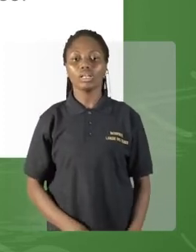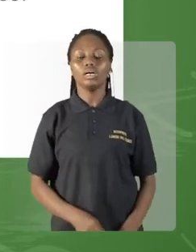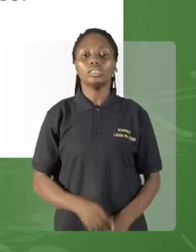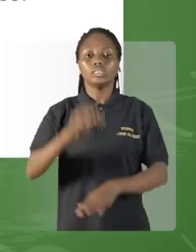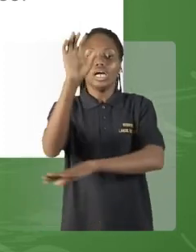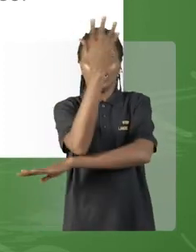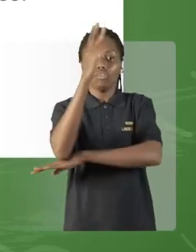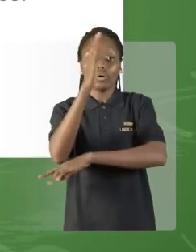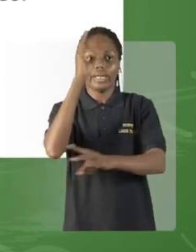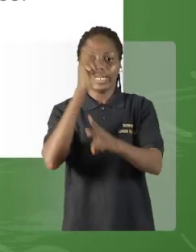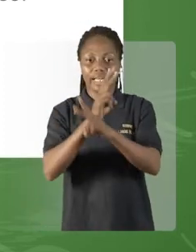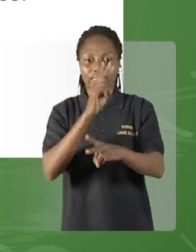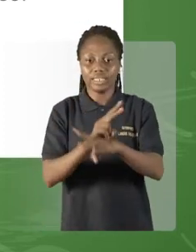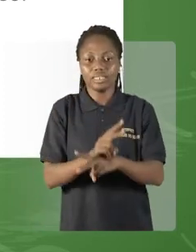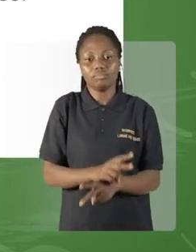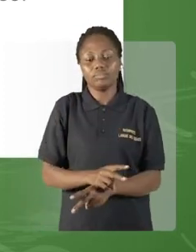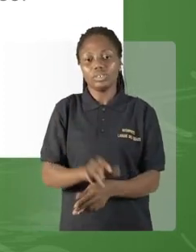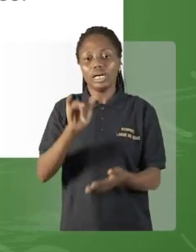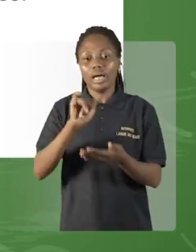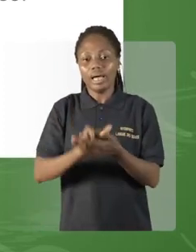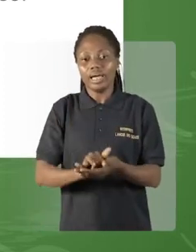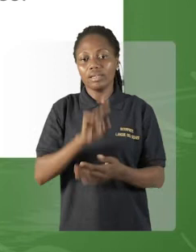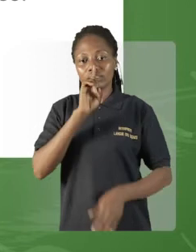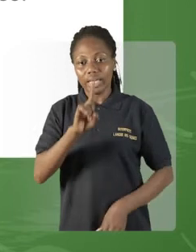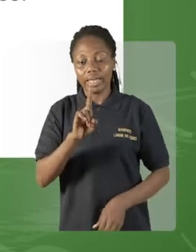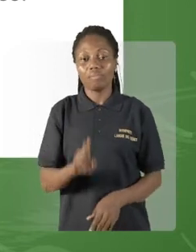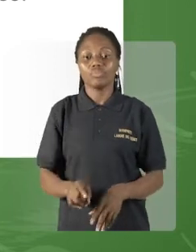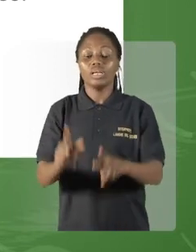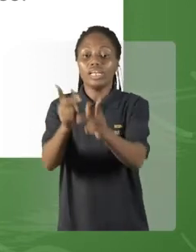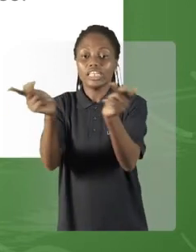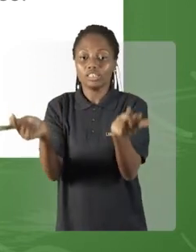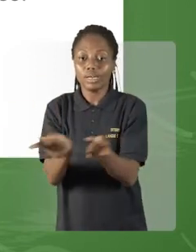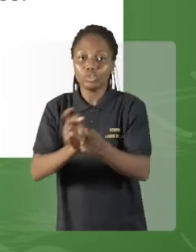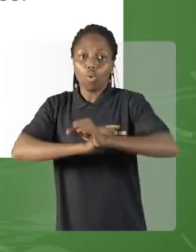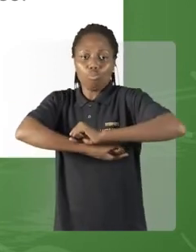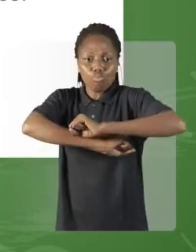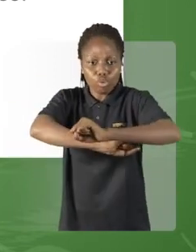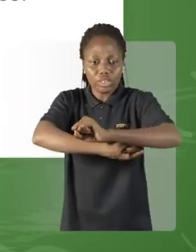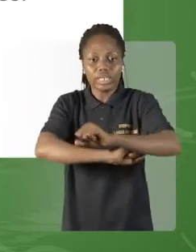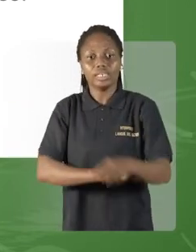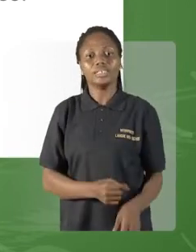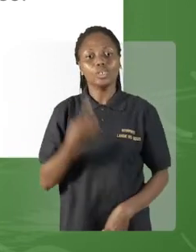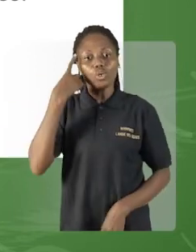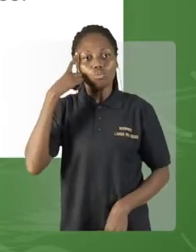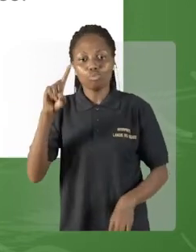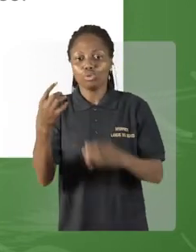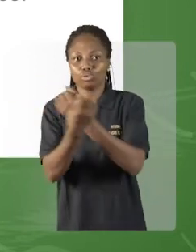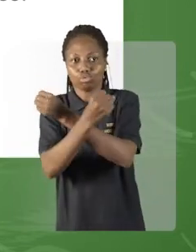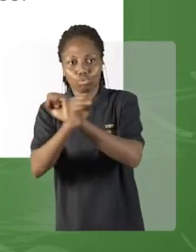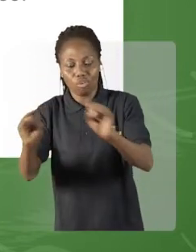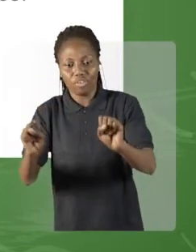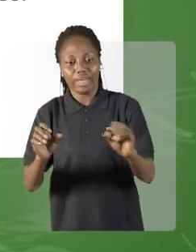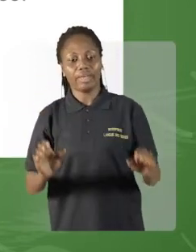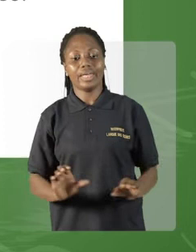est l'espace protégé qui vise la sauvegarde des espèces animales et